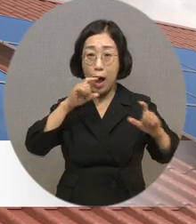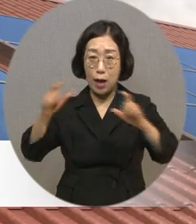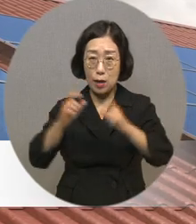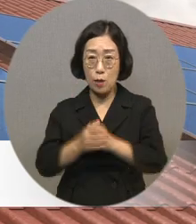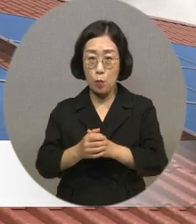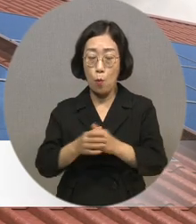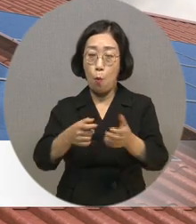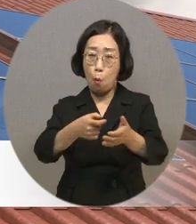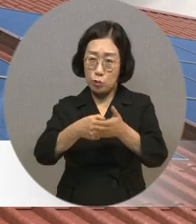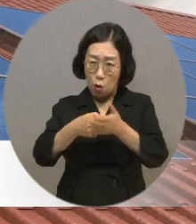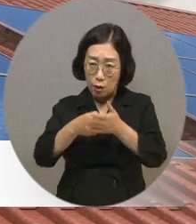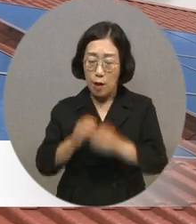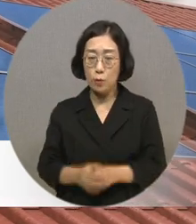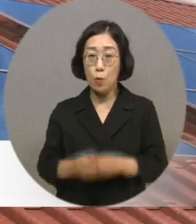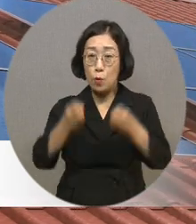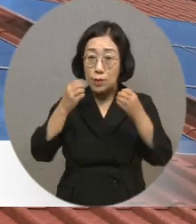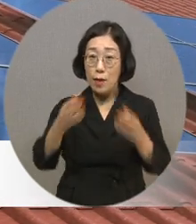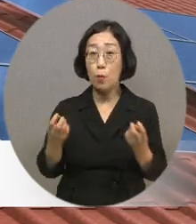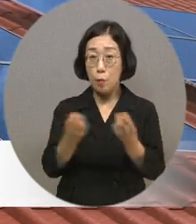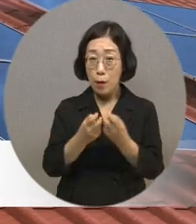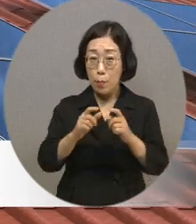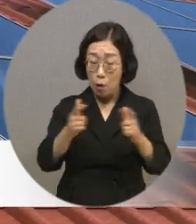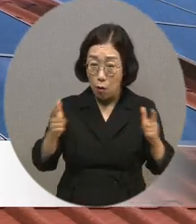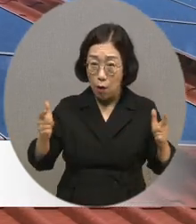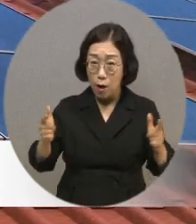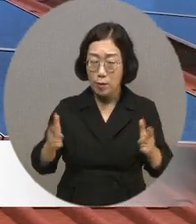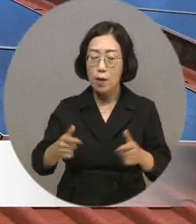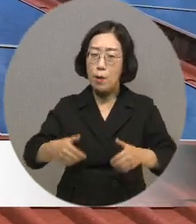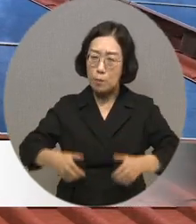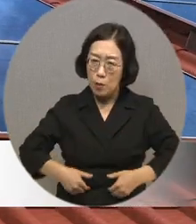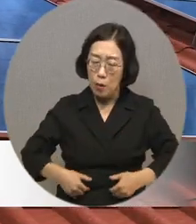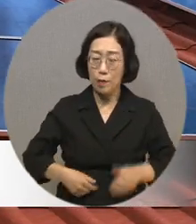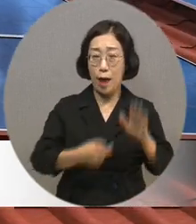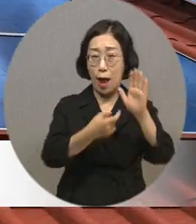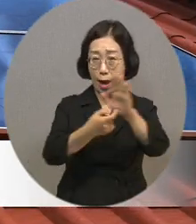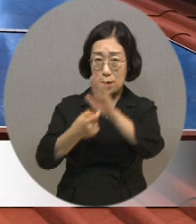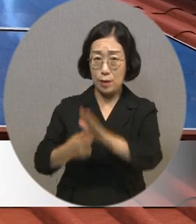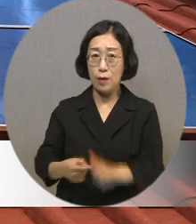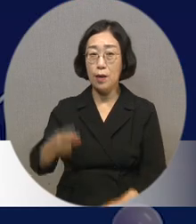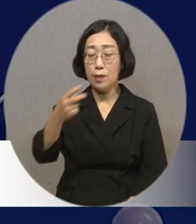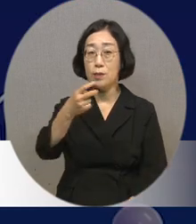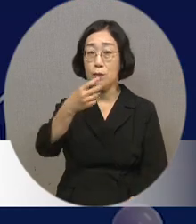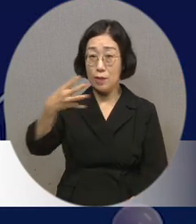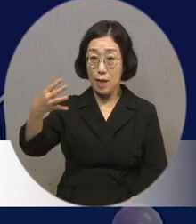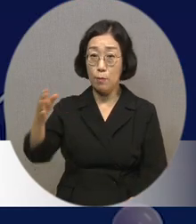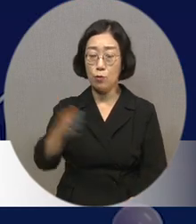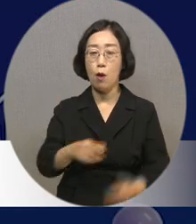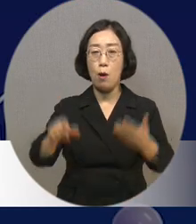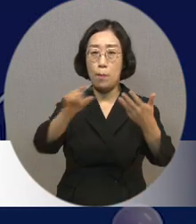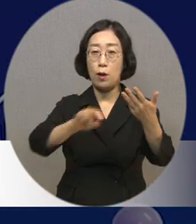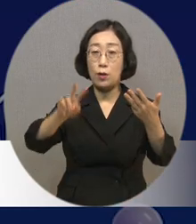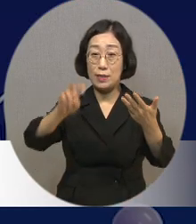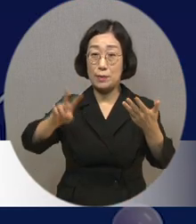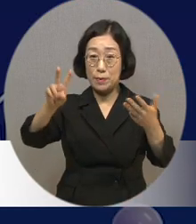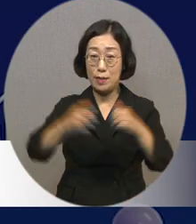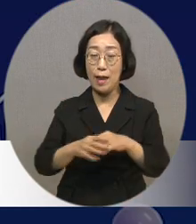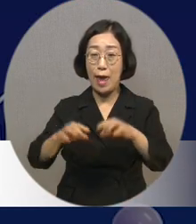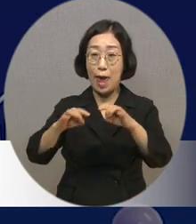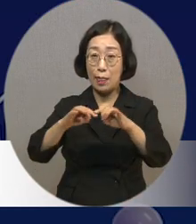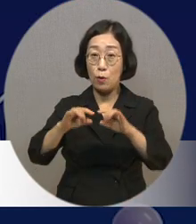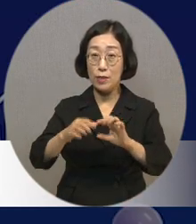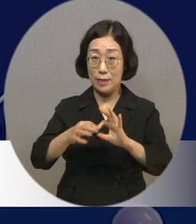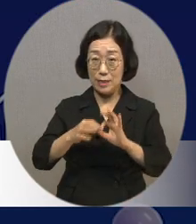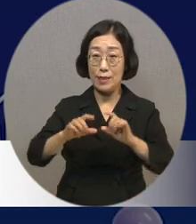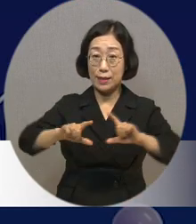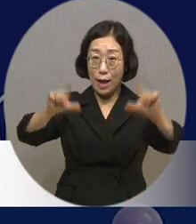및 신재생 에너지 확대 보급의 절실함을 널리 알리기 위해 2004년부터 매년 8월 22일을 에너지의 날로